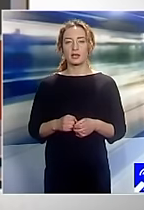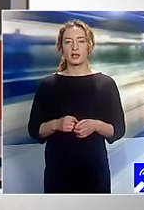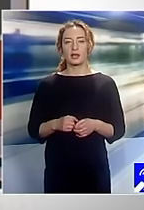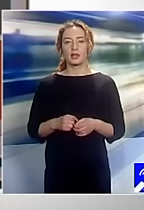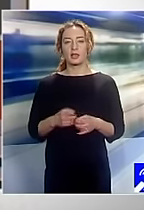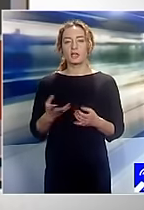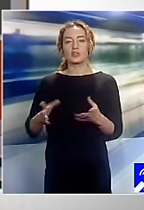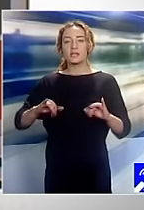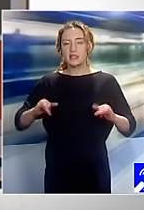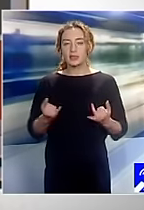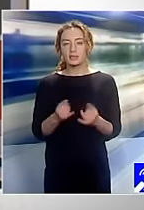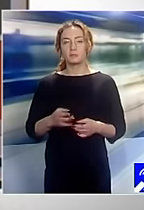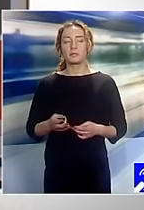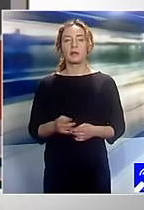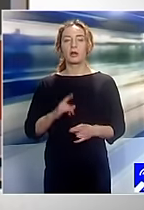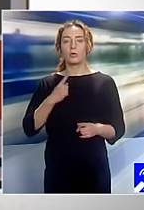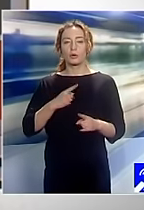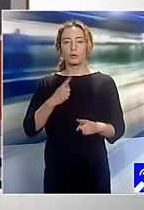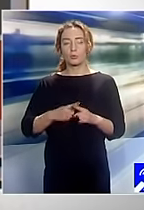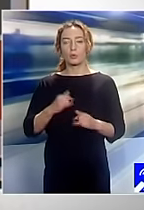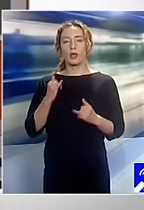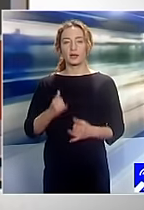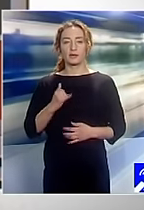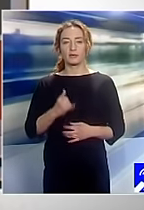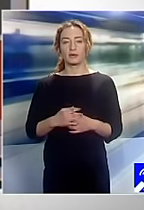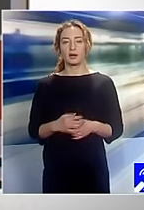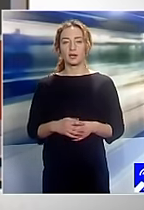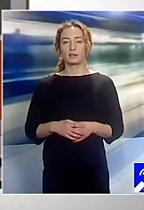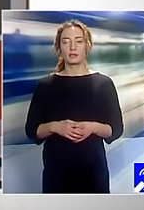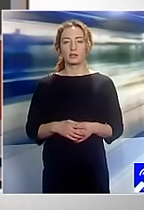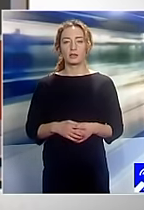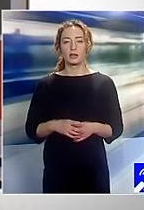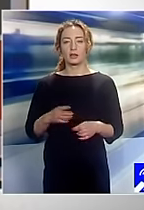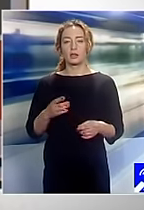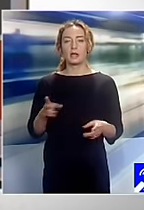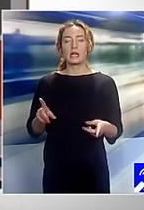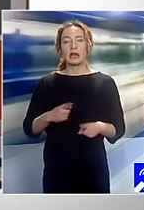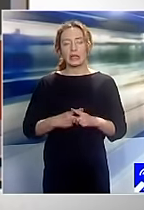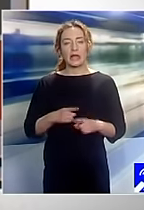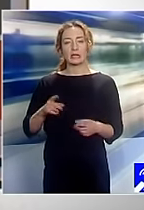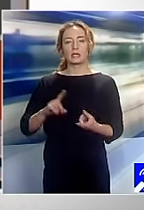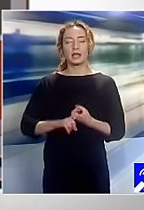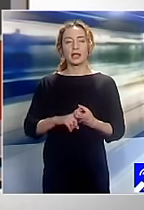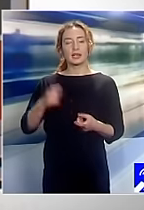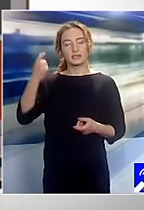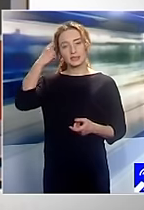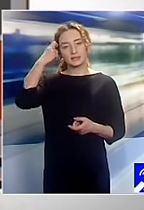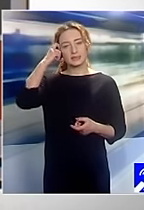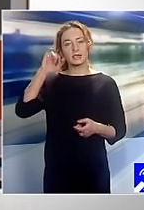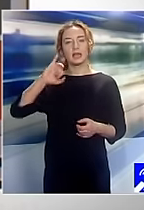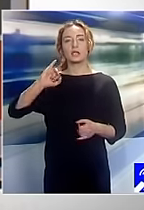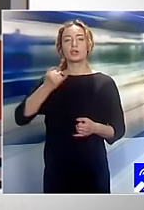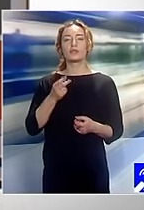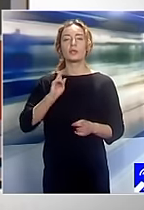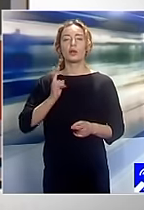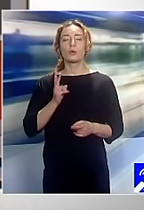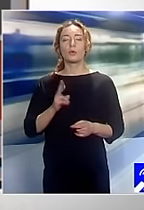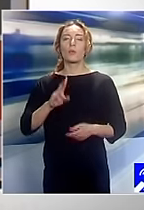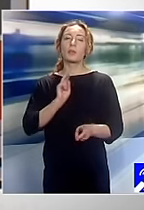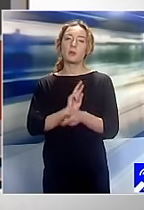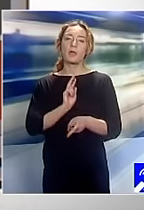chestiuni importante în ceea ce privește răspândirea și modul în care ne prevenim aceste viroze